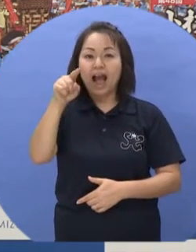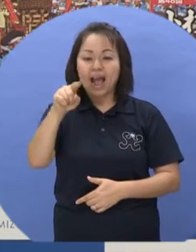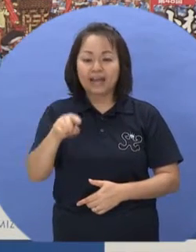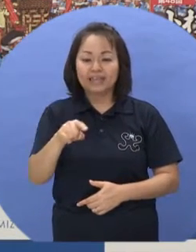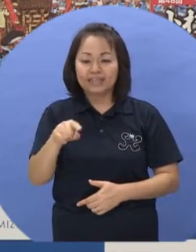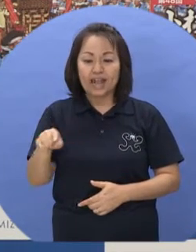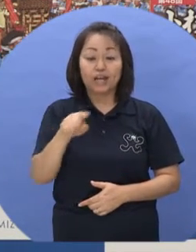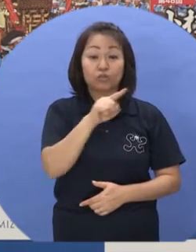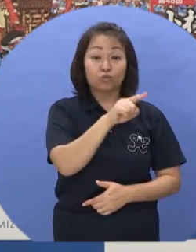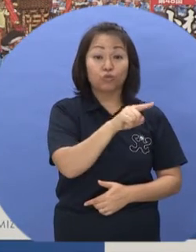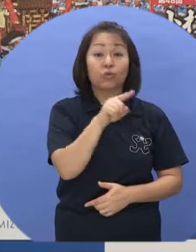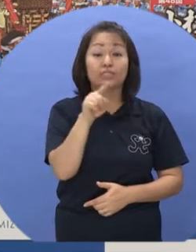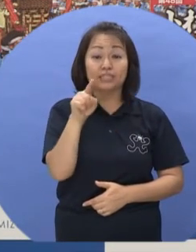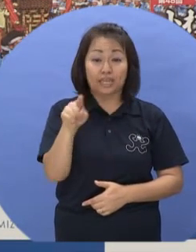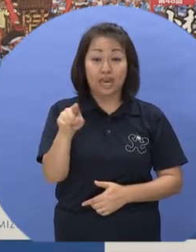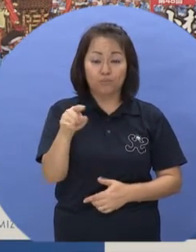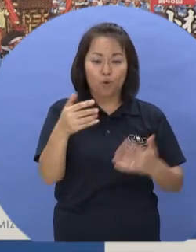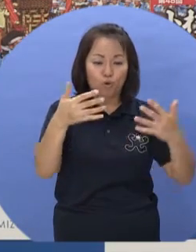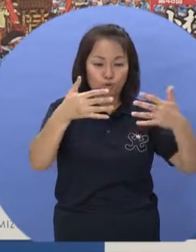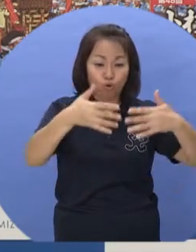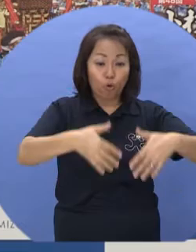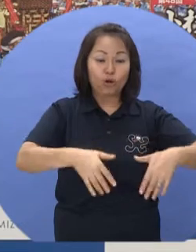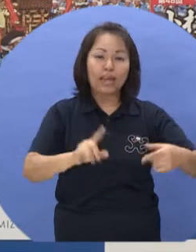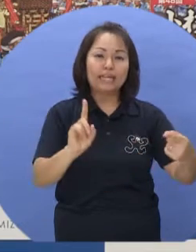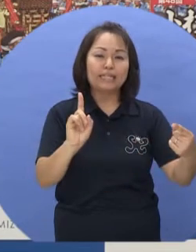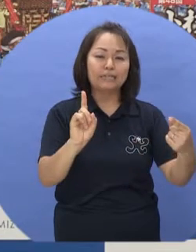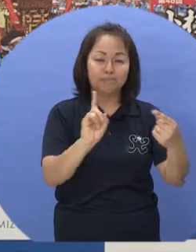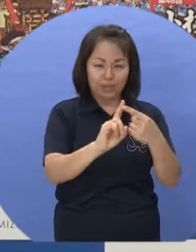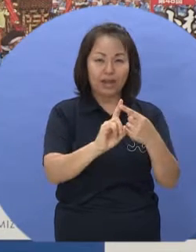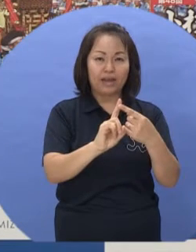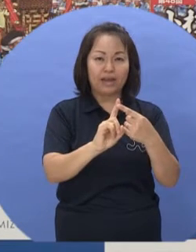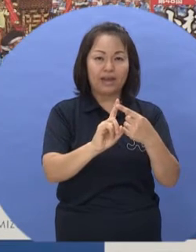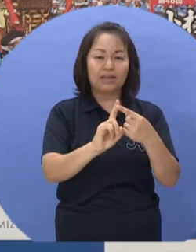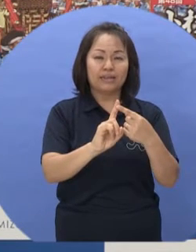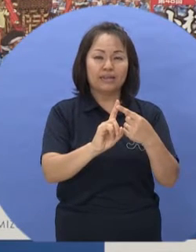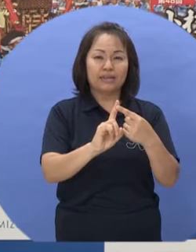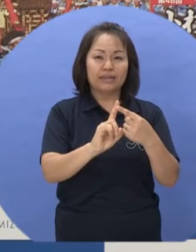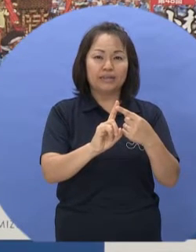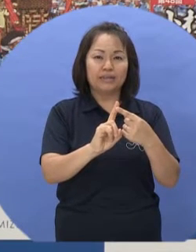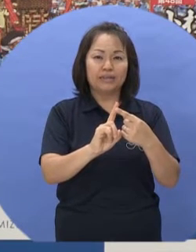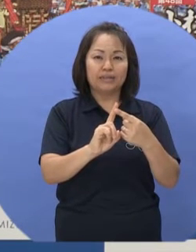げたその条件に該当し、なおかつ